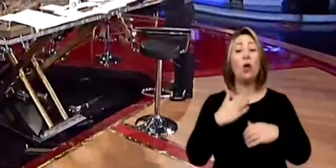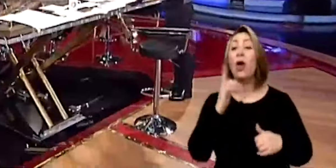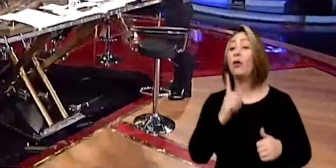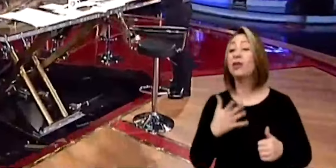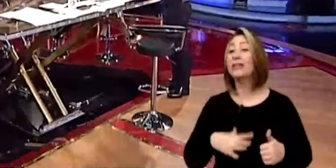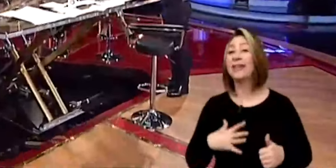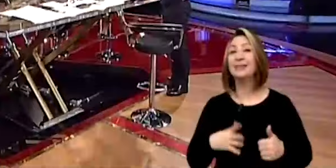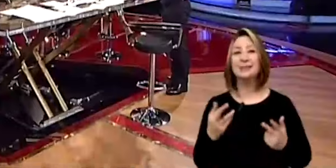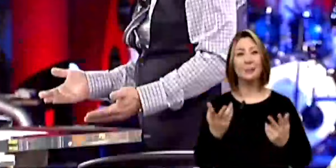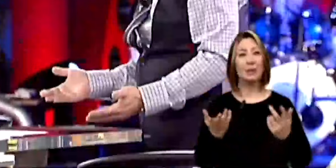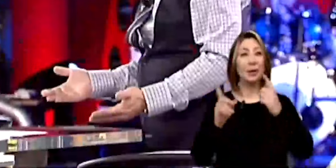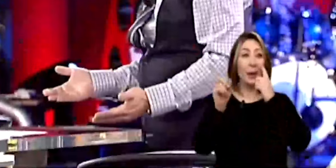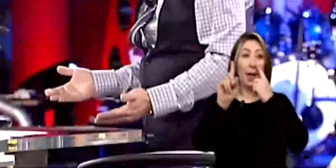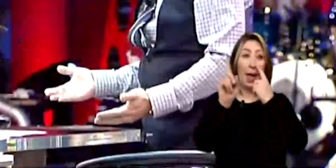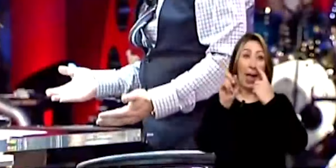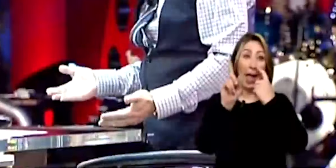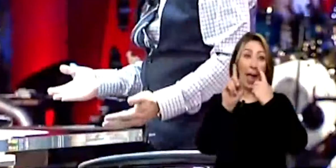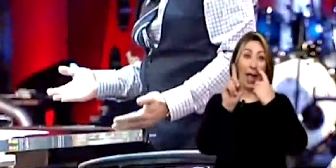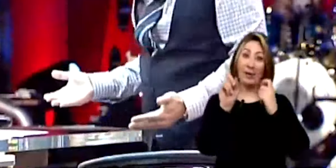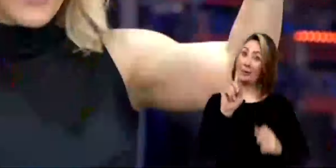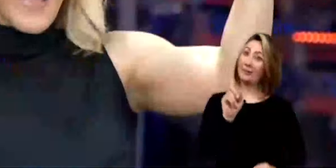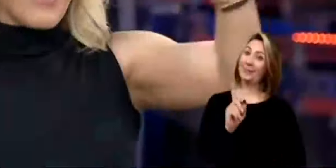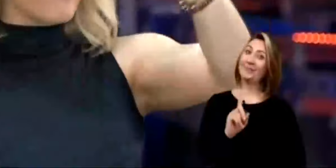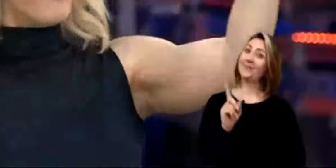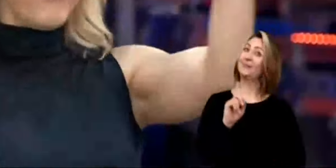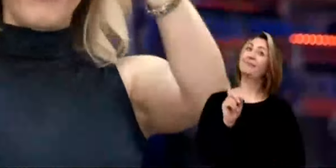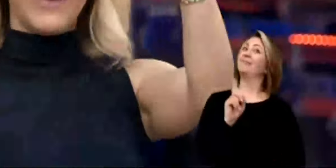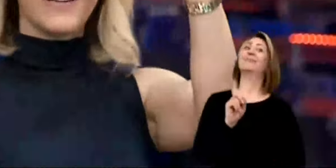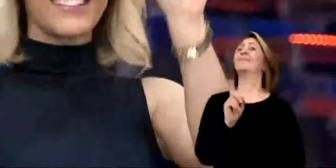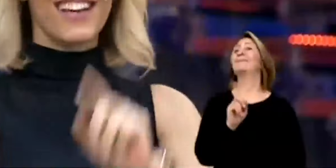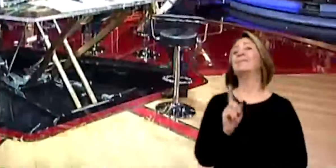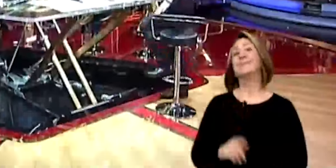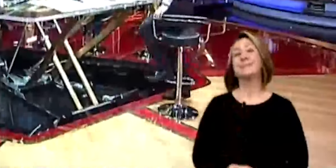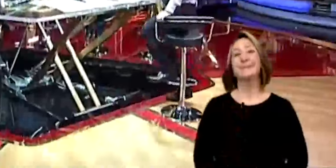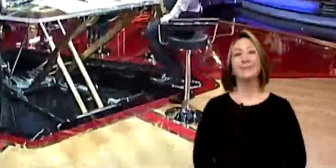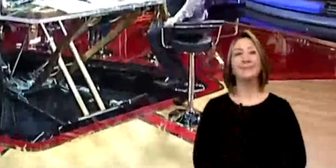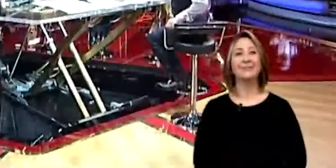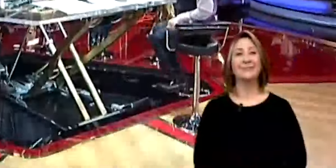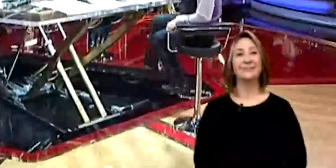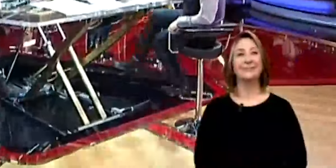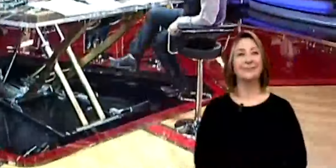hayır, dakika, der gibi böyle. Bir dakika. Siz de hayır. Bir dakika. Hayır.